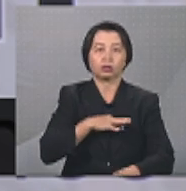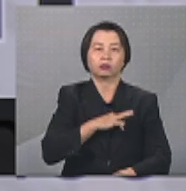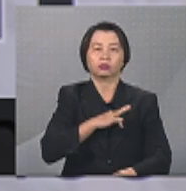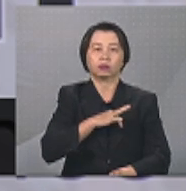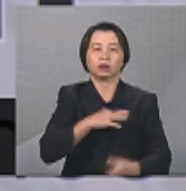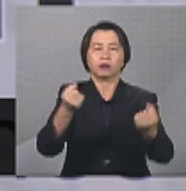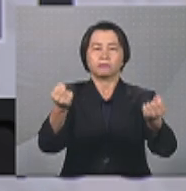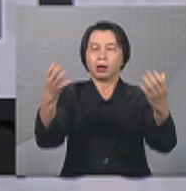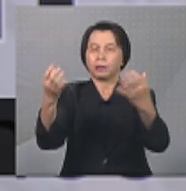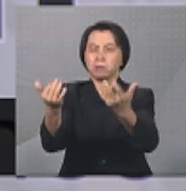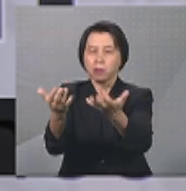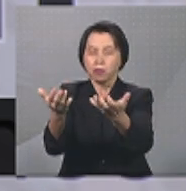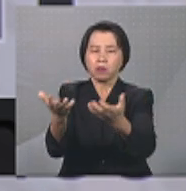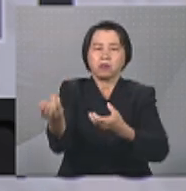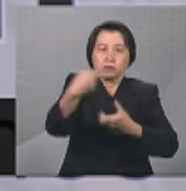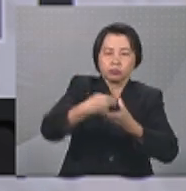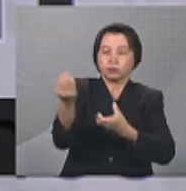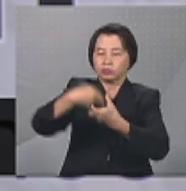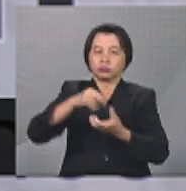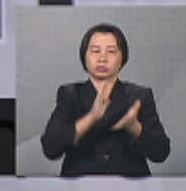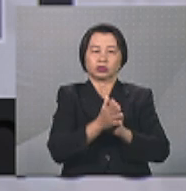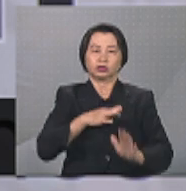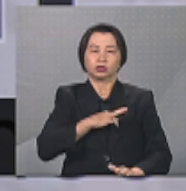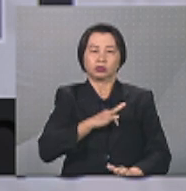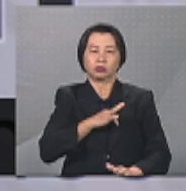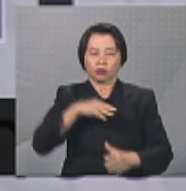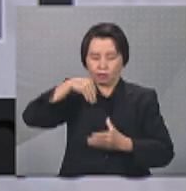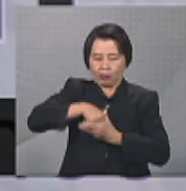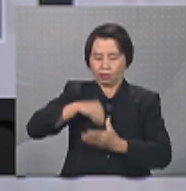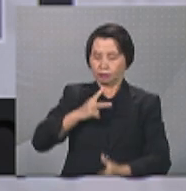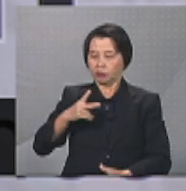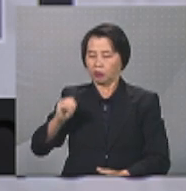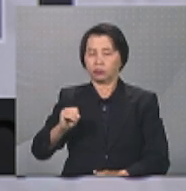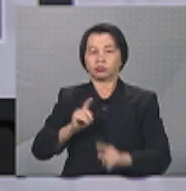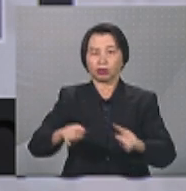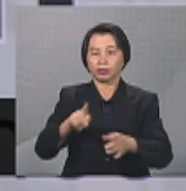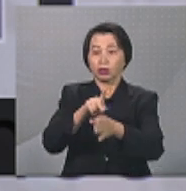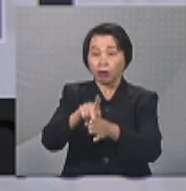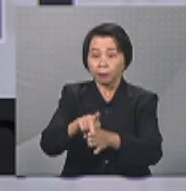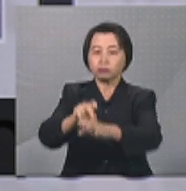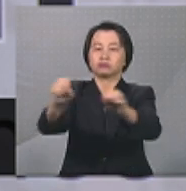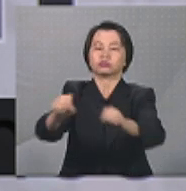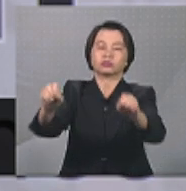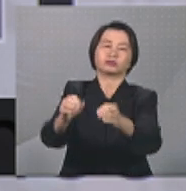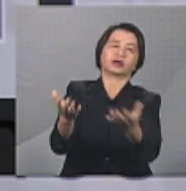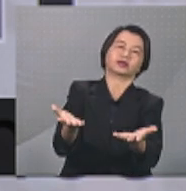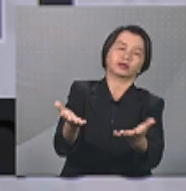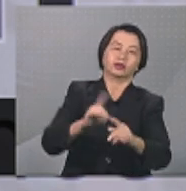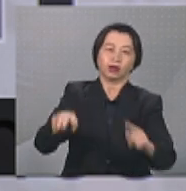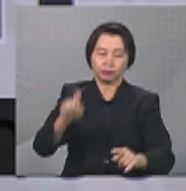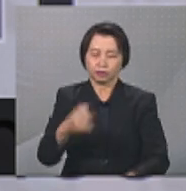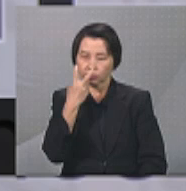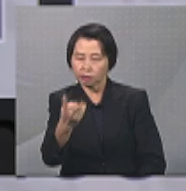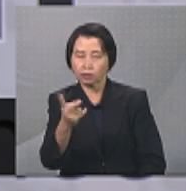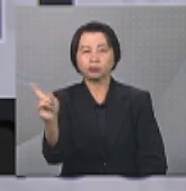Ramai yang nak mohon untuk menjadi sukarelawan di Kementerian Kesihatan, tetapi mungkin kepakaran tak ada, dan juga kita kena lihat